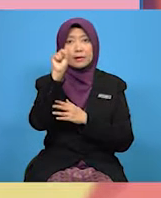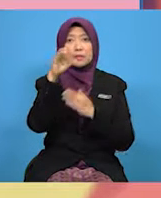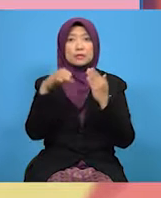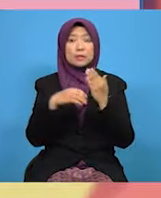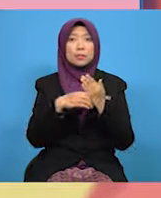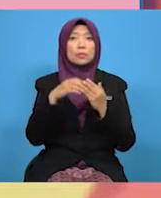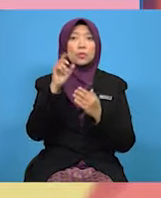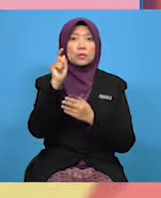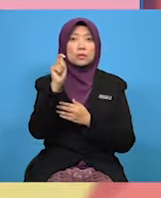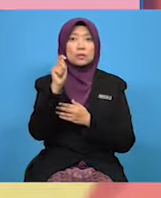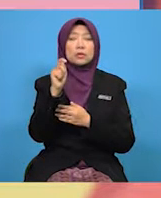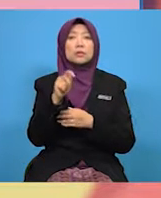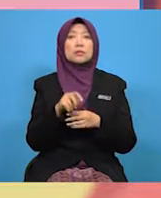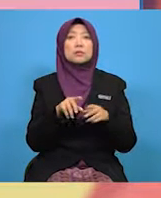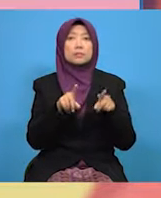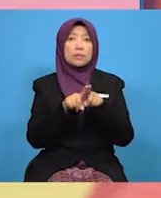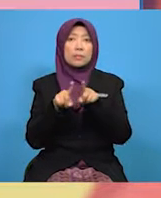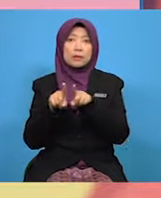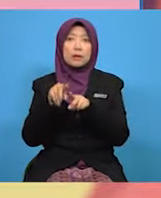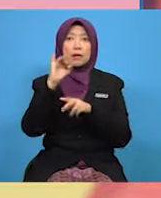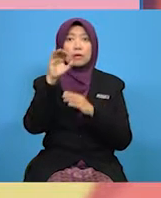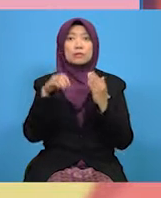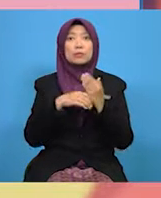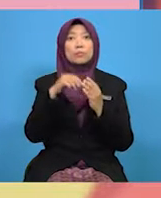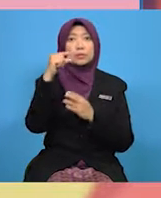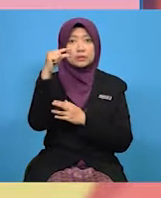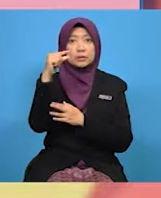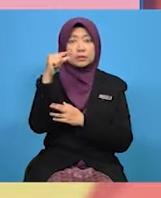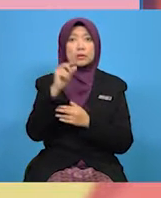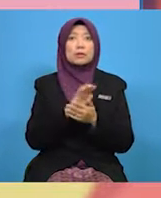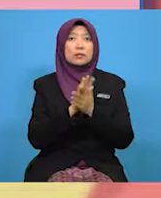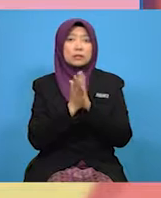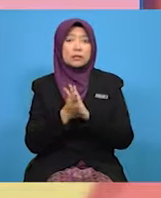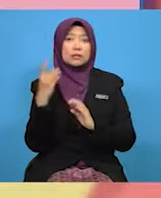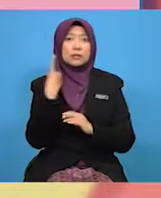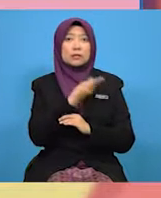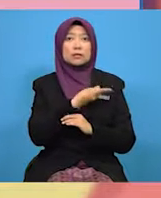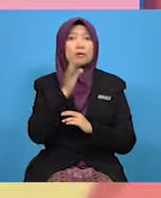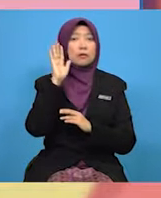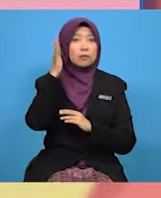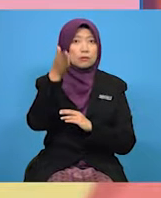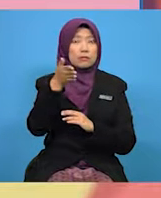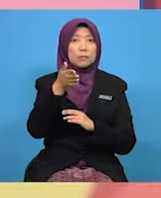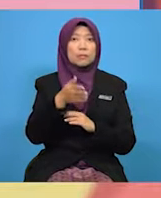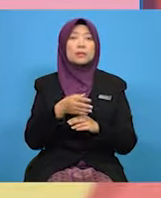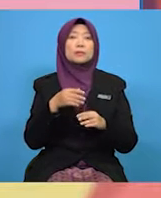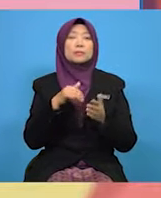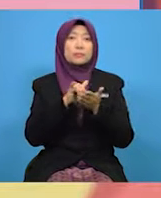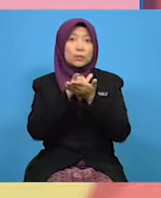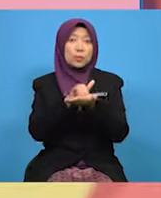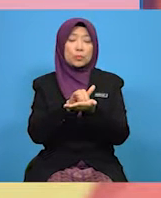campur di = Icha mudji jadi kita akan perolehi nilai berikut